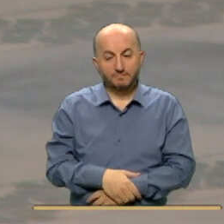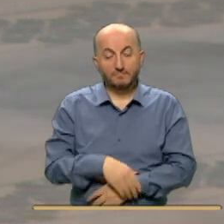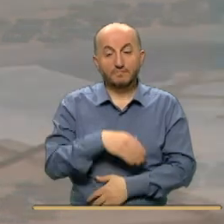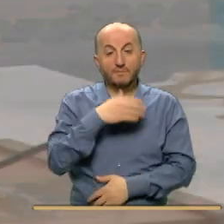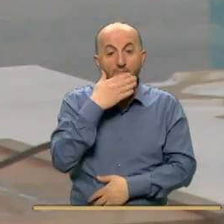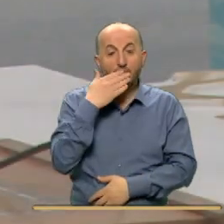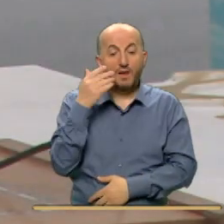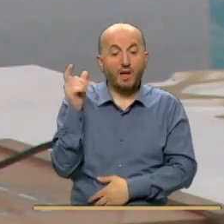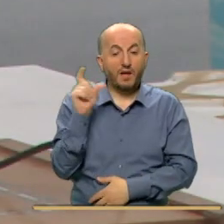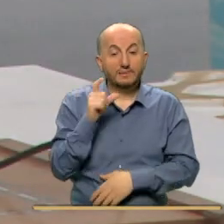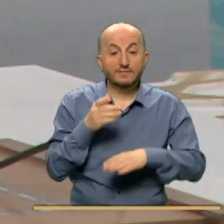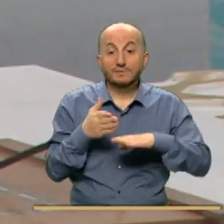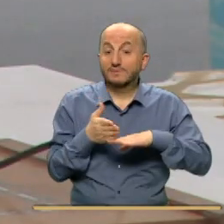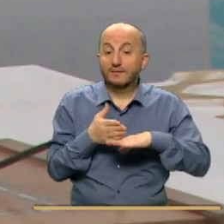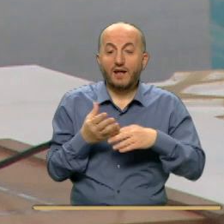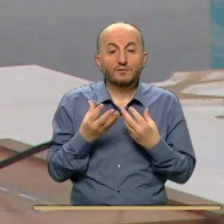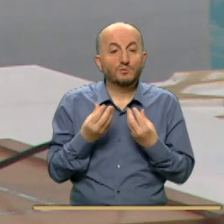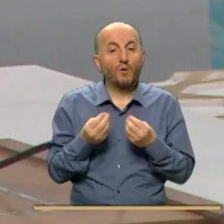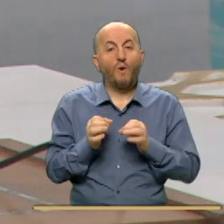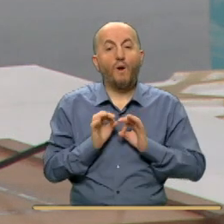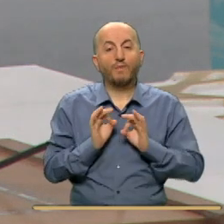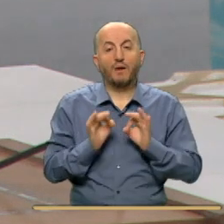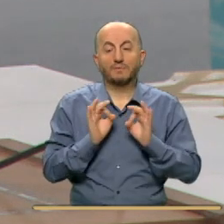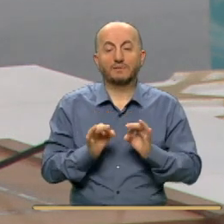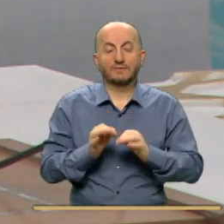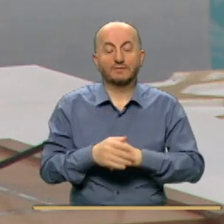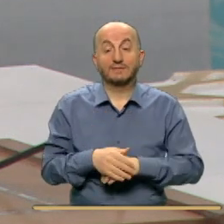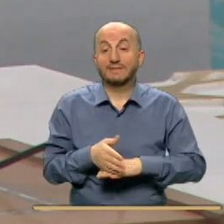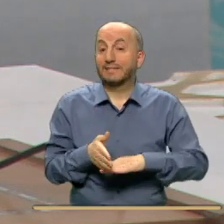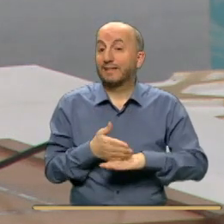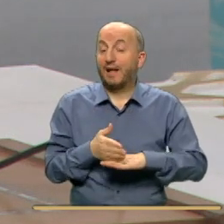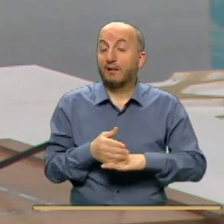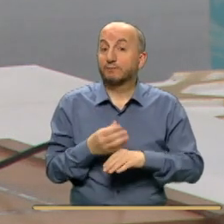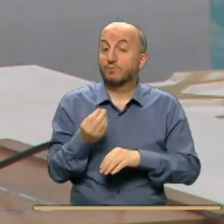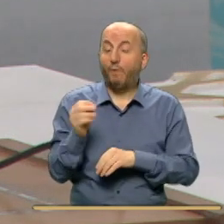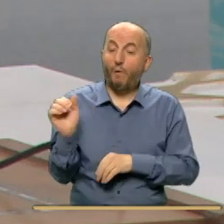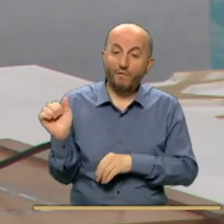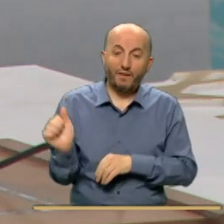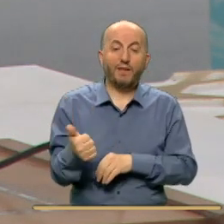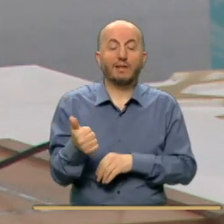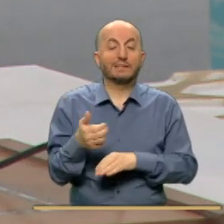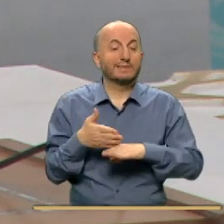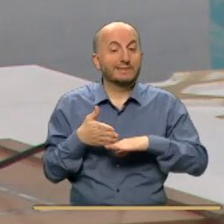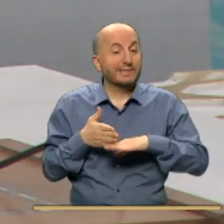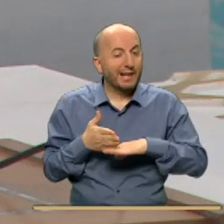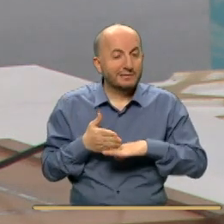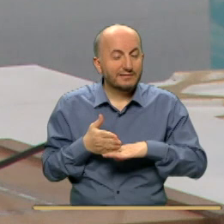Ramazan niçin bu kadar önemli Ramazan ayı? Niçin bu kadar değerli? Niçin